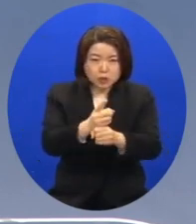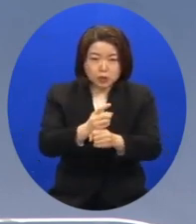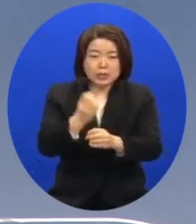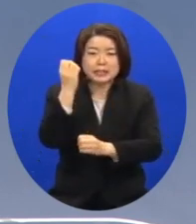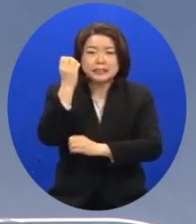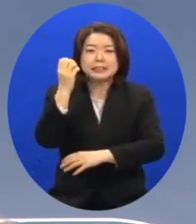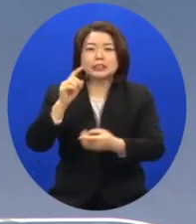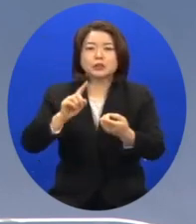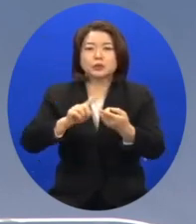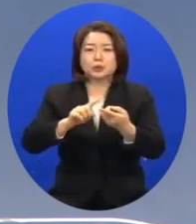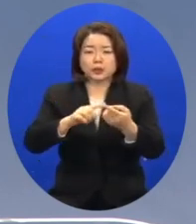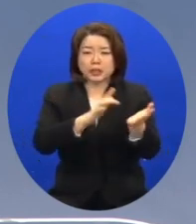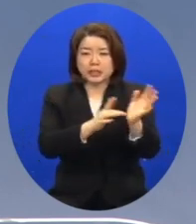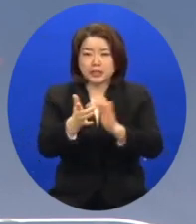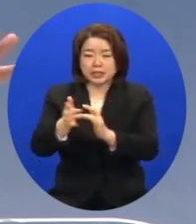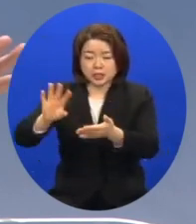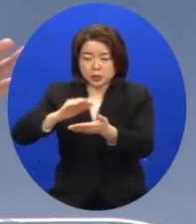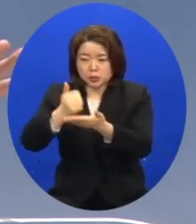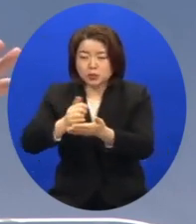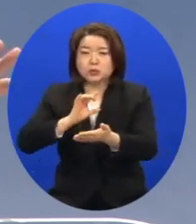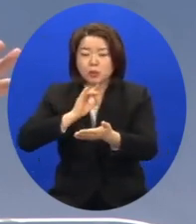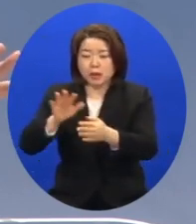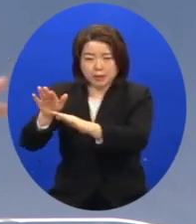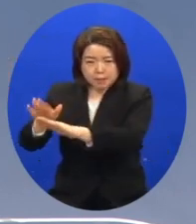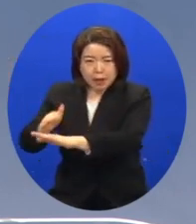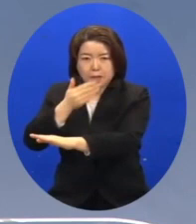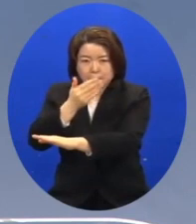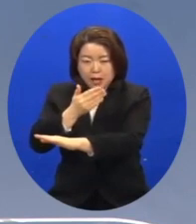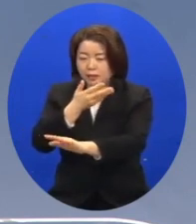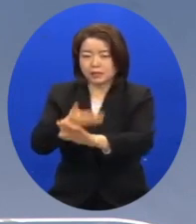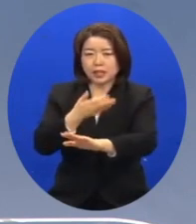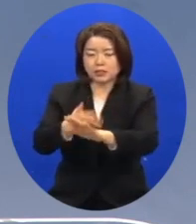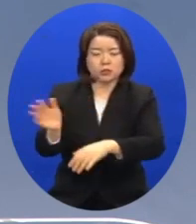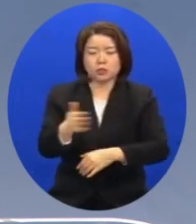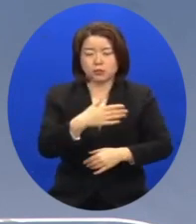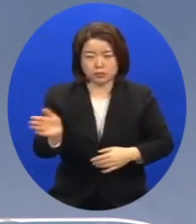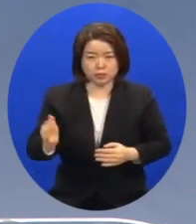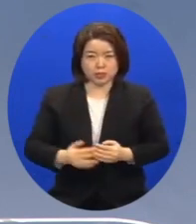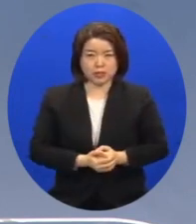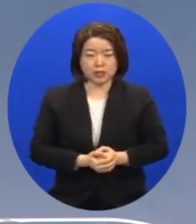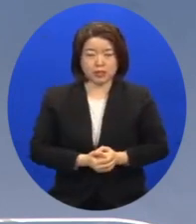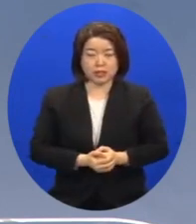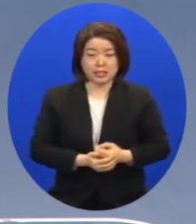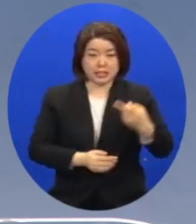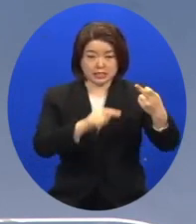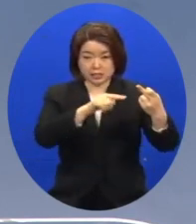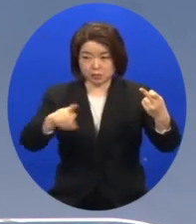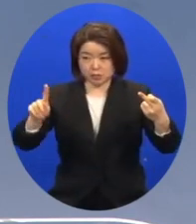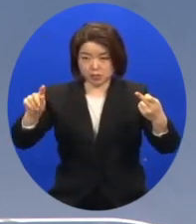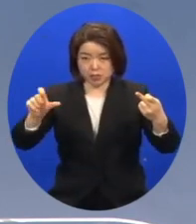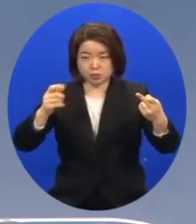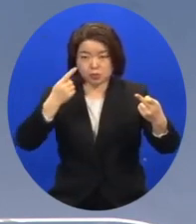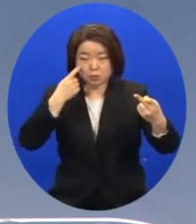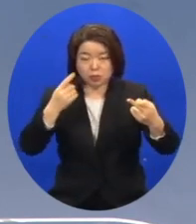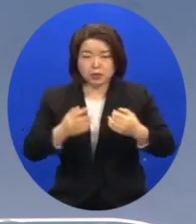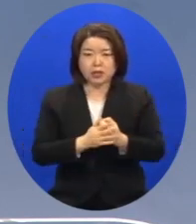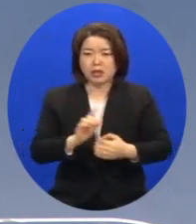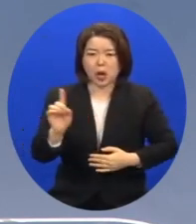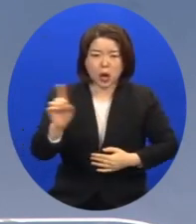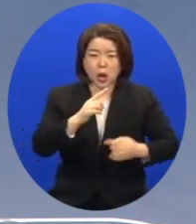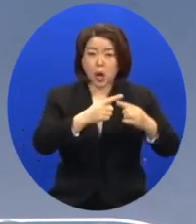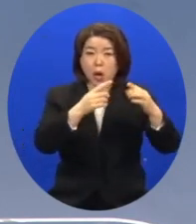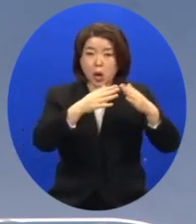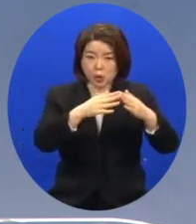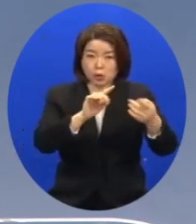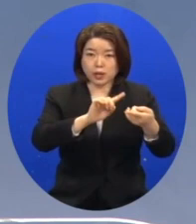또 다른 기초를 놓을 수 없습니다 12절에서 15절 까지 보면은 어떤 교회 든지 주님